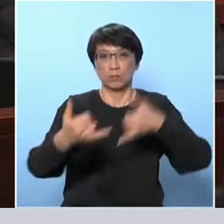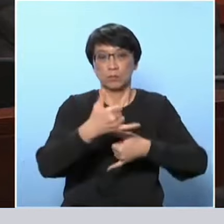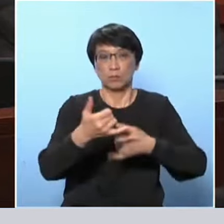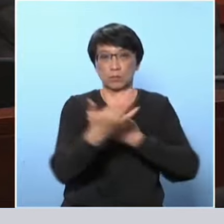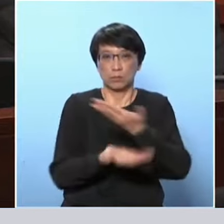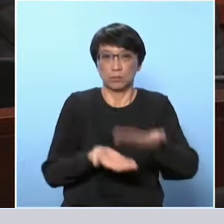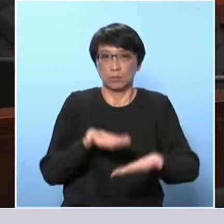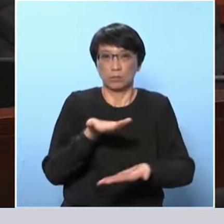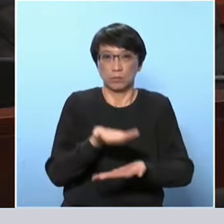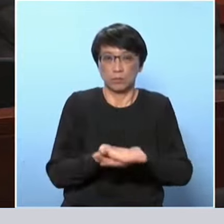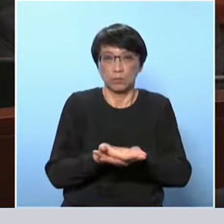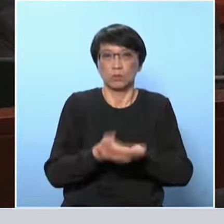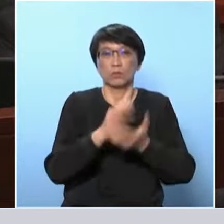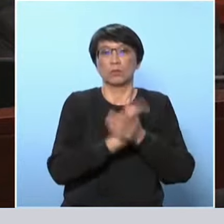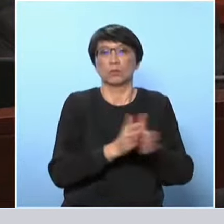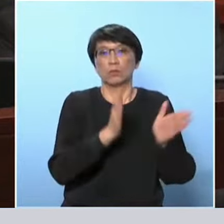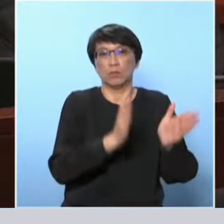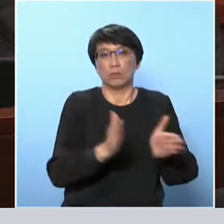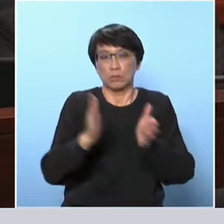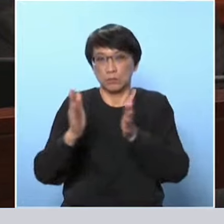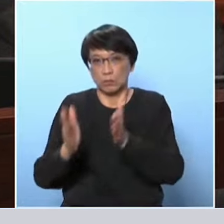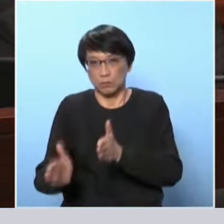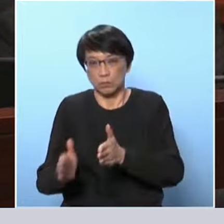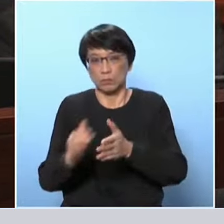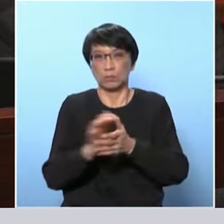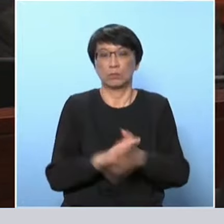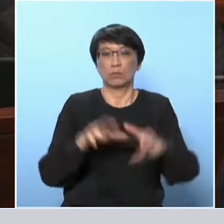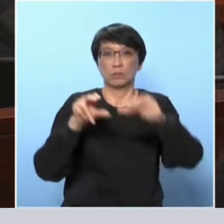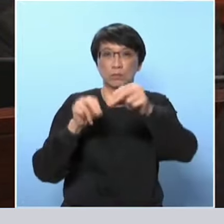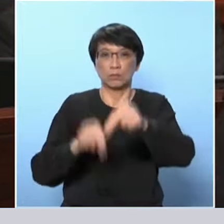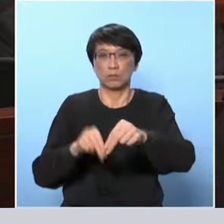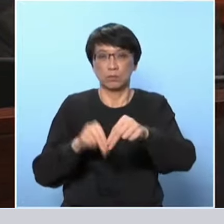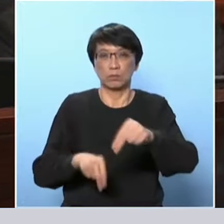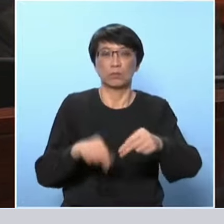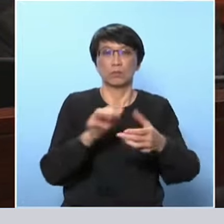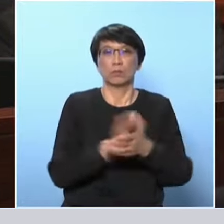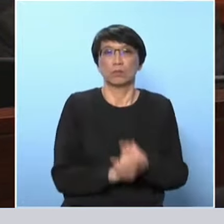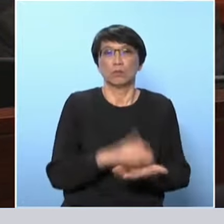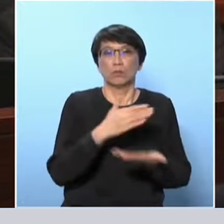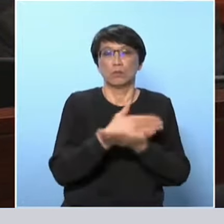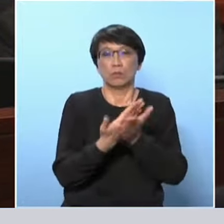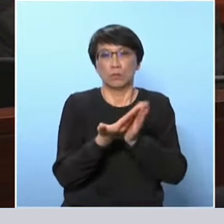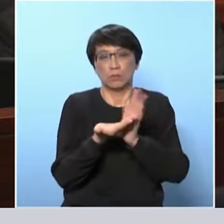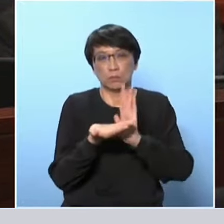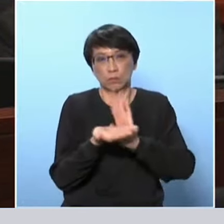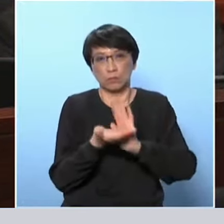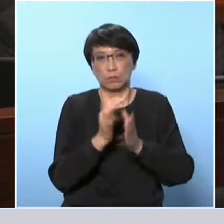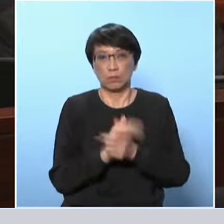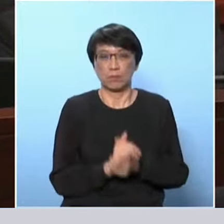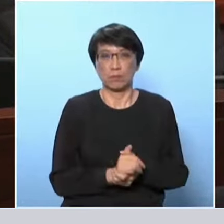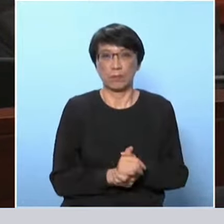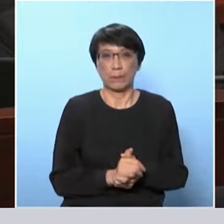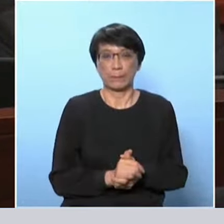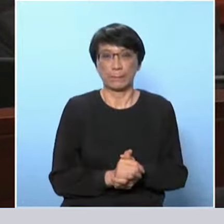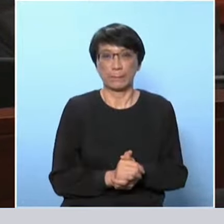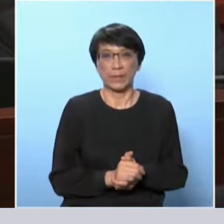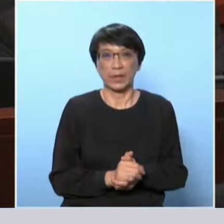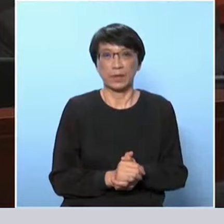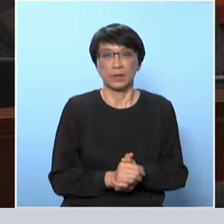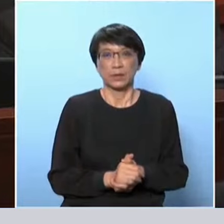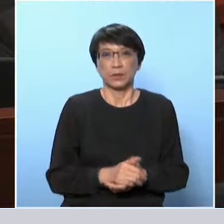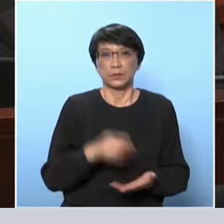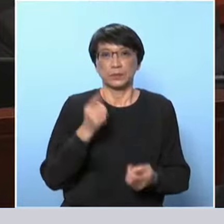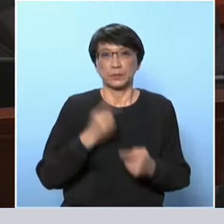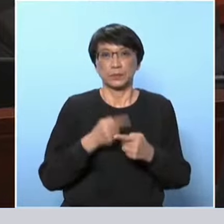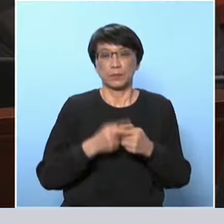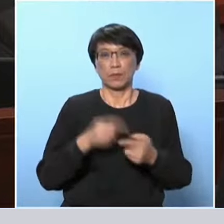重新要編個舞，佢重新係要訂造個道具。咁大家可想而知咧，其實係完全唔成呢個成本效